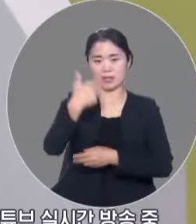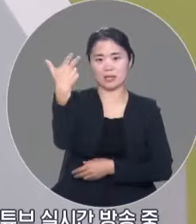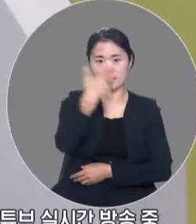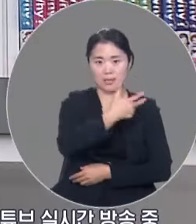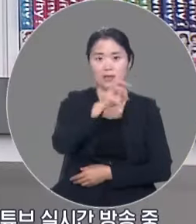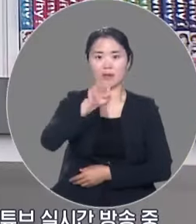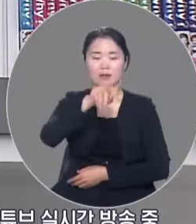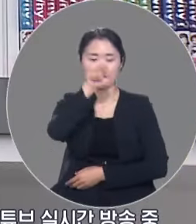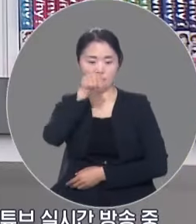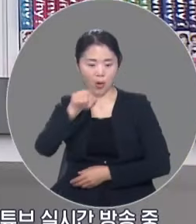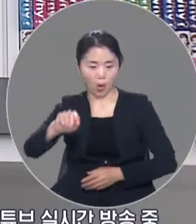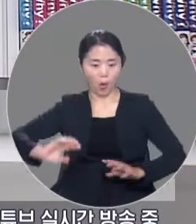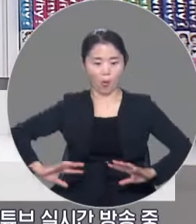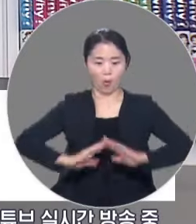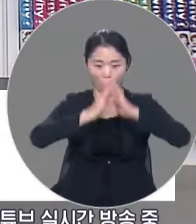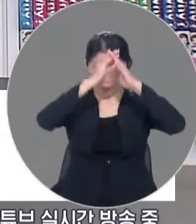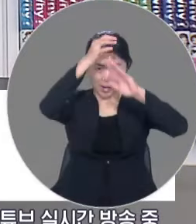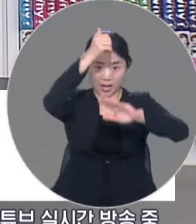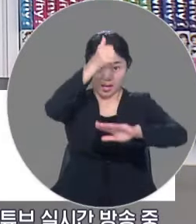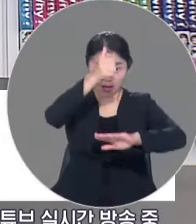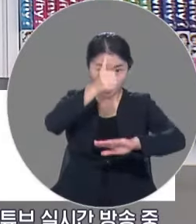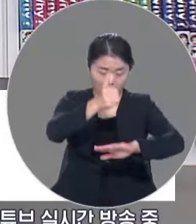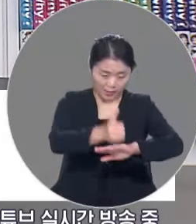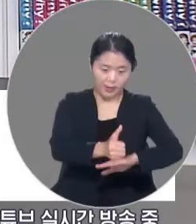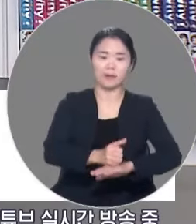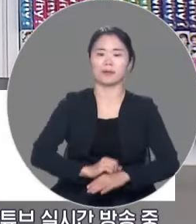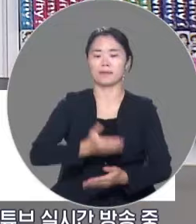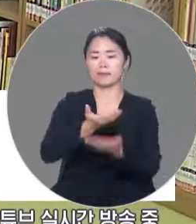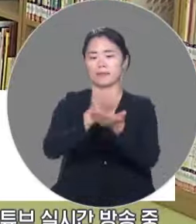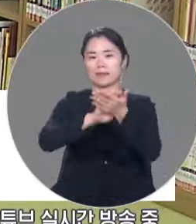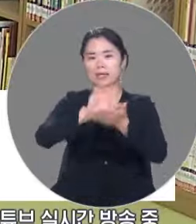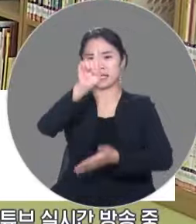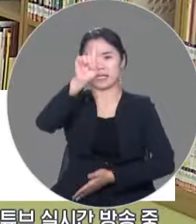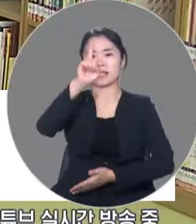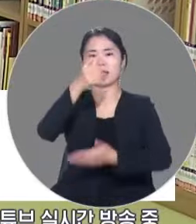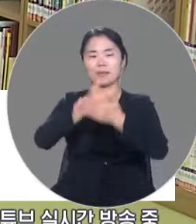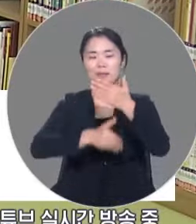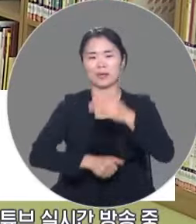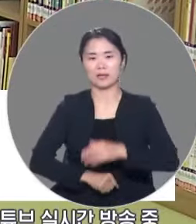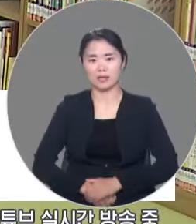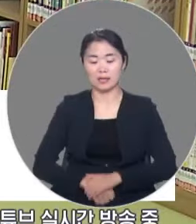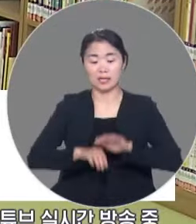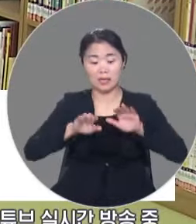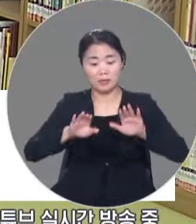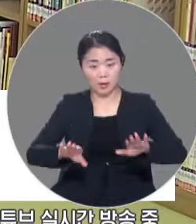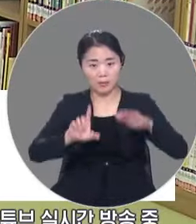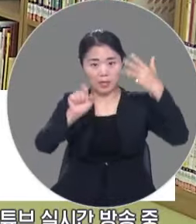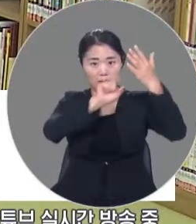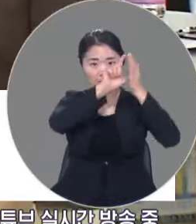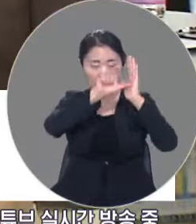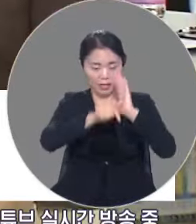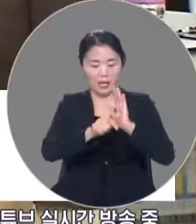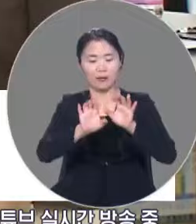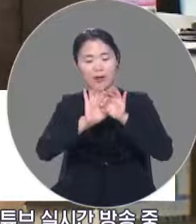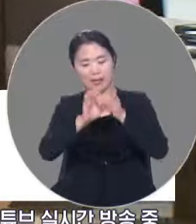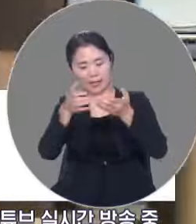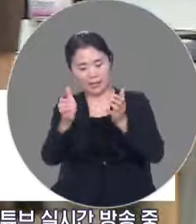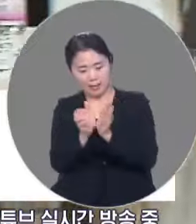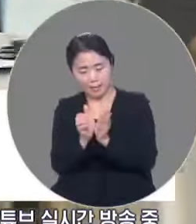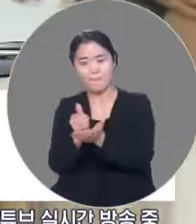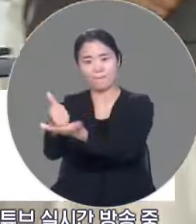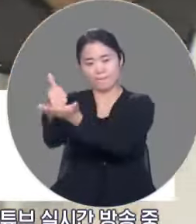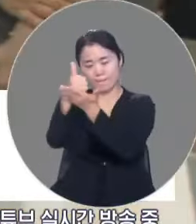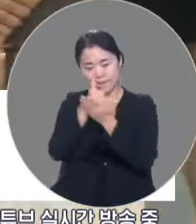규모인데 공사는 마무리 단계고 인테리어 작업만 남겨놓고 있습니다. 이번 달 들어서는 유관단체를 초청해